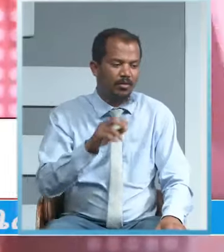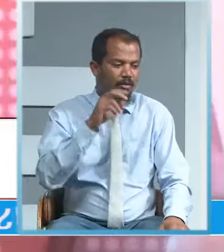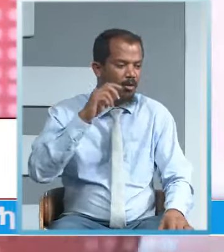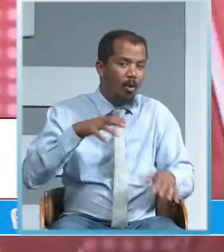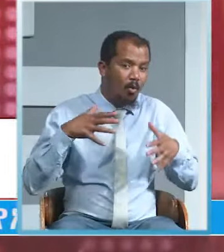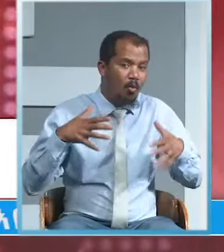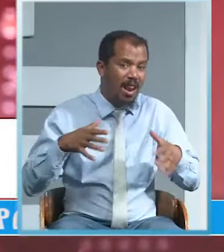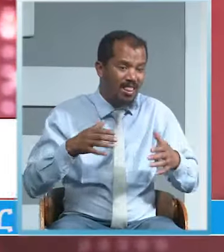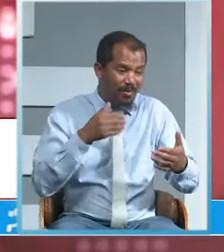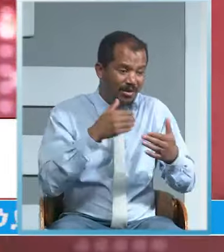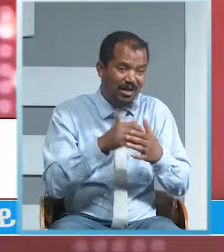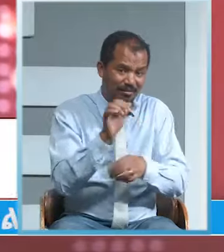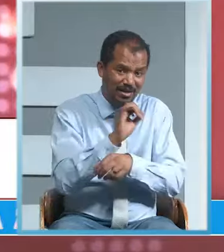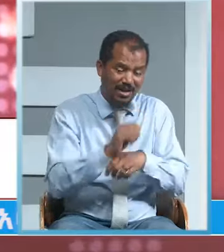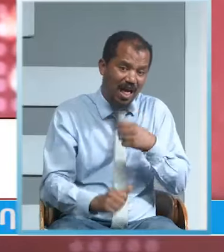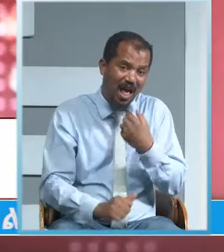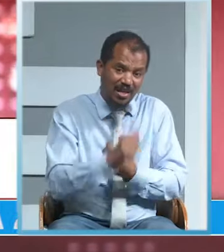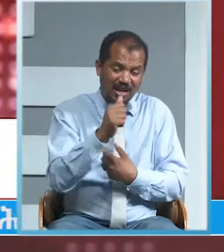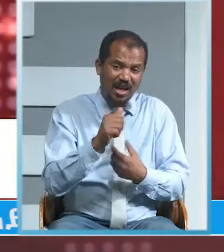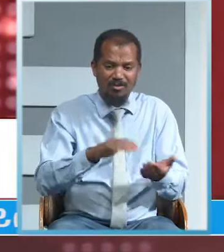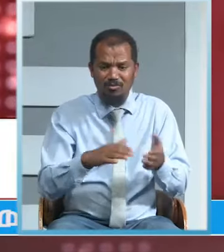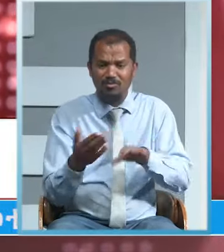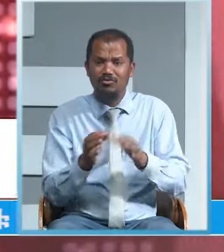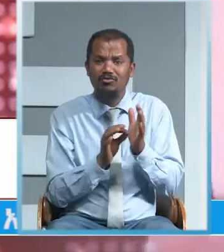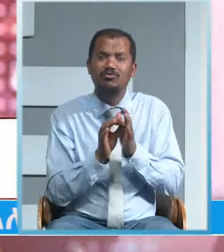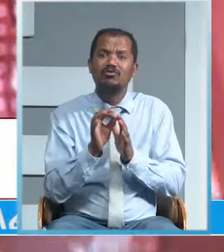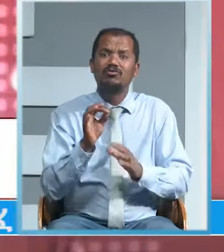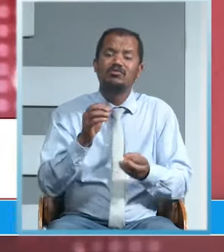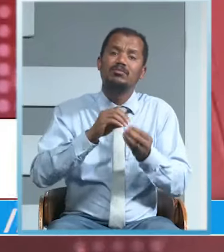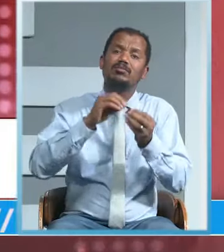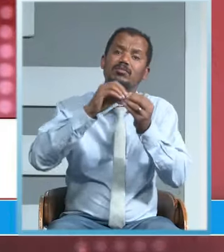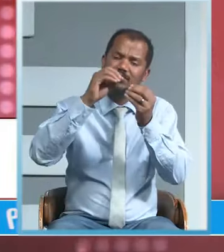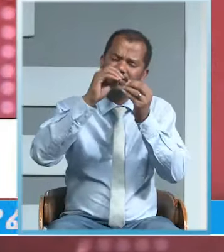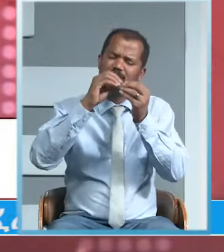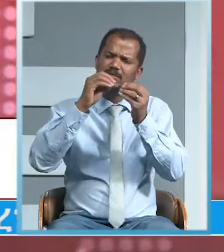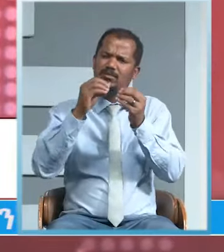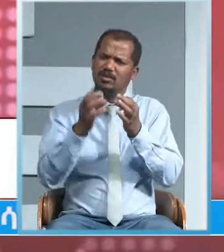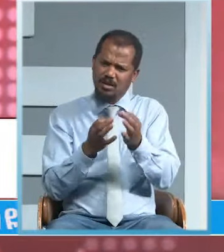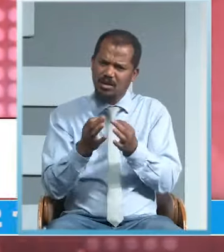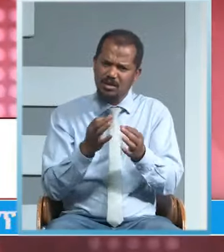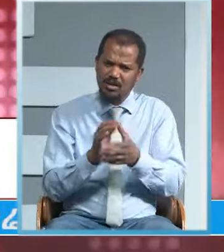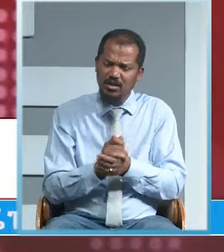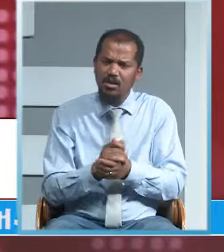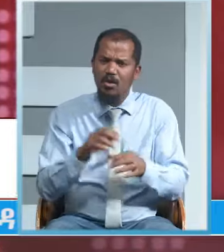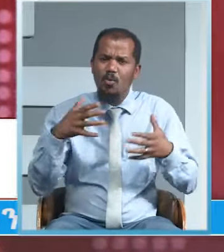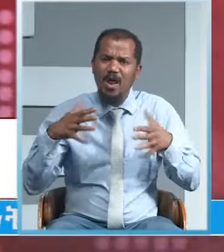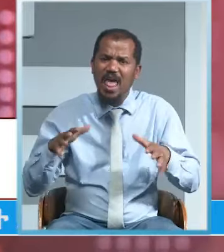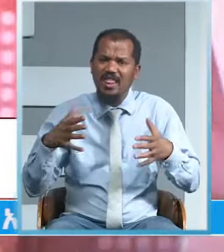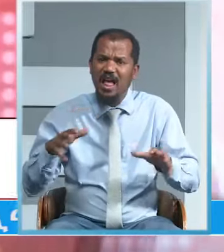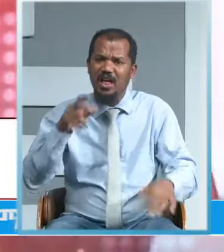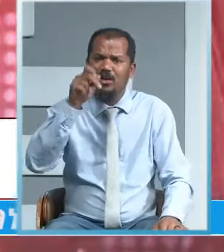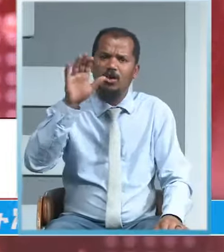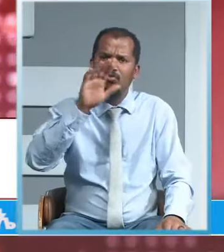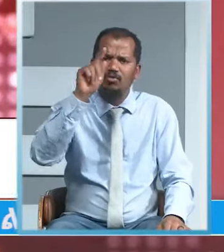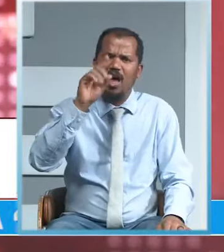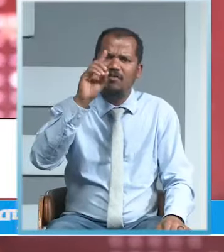በወላይታ ዞን በደረሰ ትራፊክ አደጋ የሟቾች ቁጥር መጨመሩ ተገለጸ። በወላይታ ዞን ደጉና